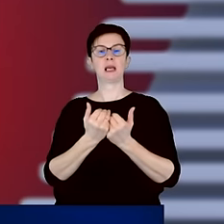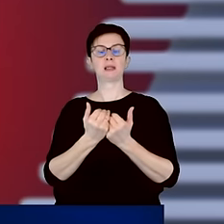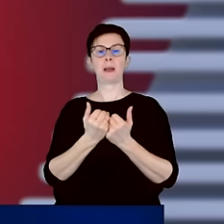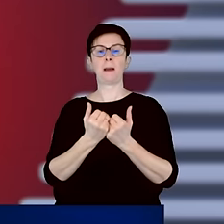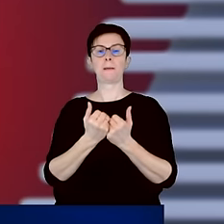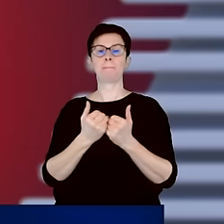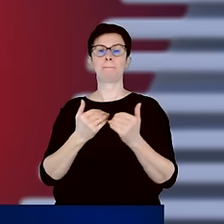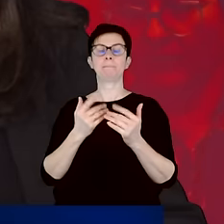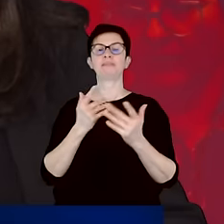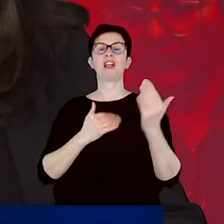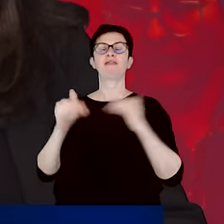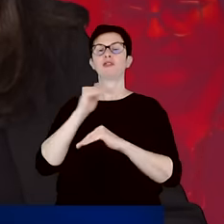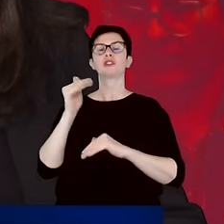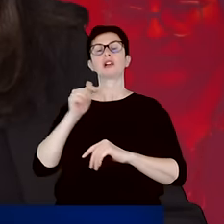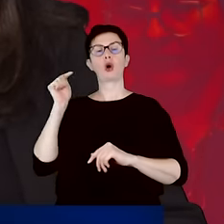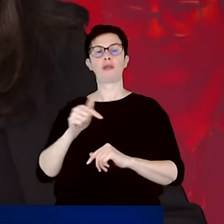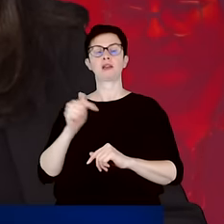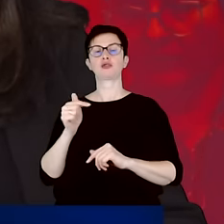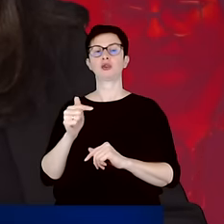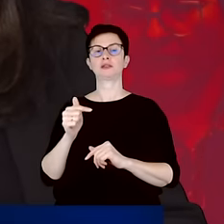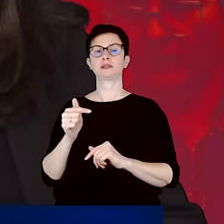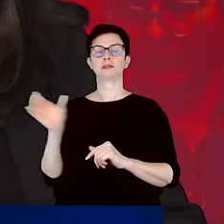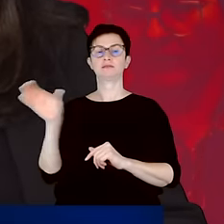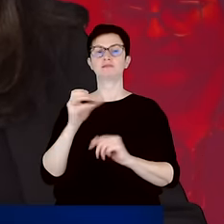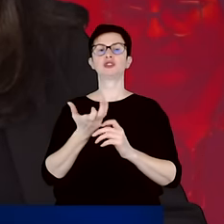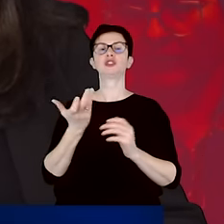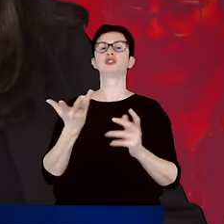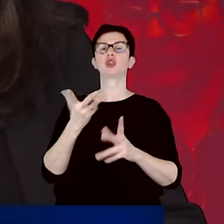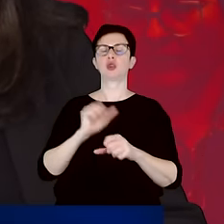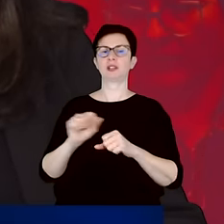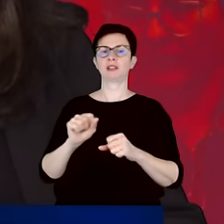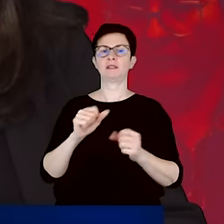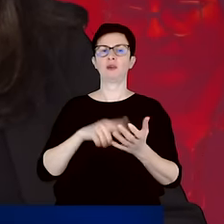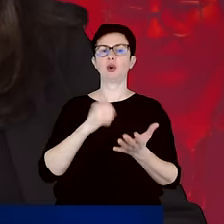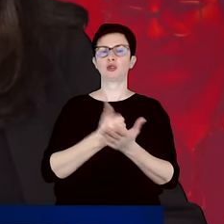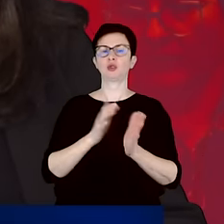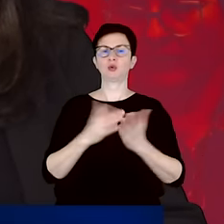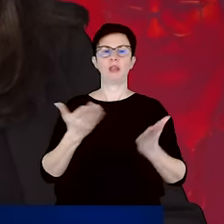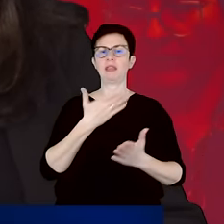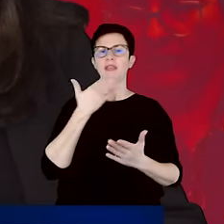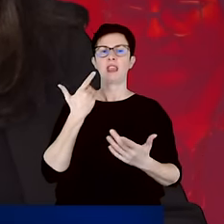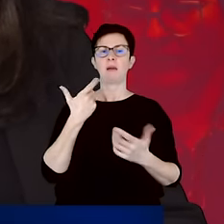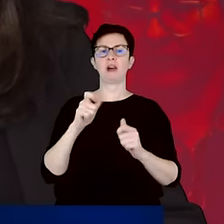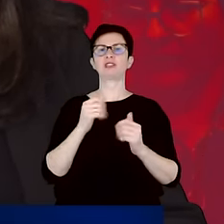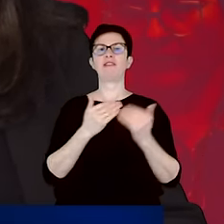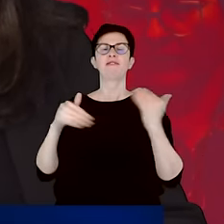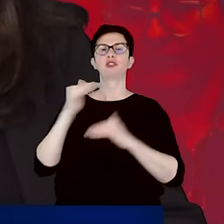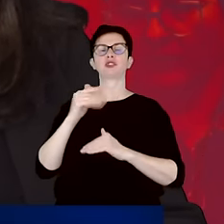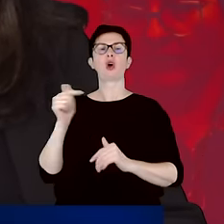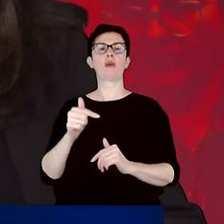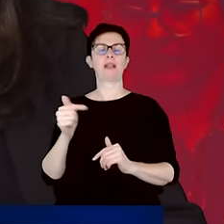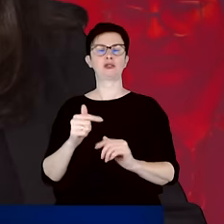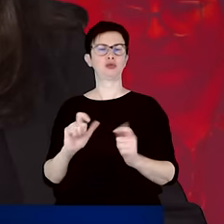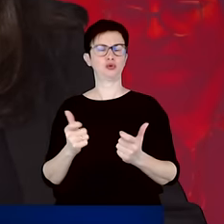ta wyższa konieczność, tak, w Konstytucji? To jest bardzo bulwersujące. W Konstytucji nie ma żadnej wyższej konieczności, nie ma o tym mowy i